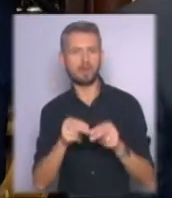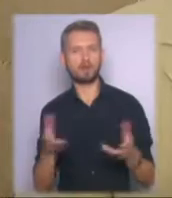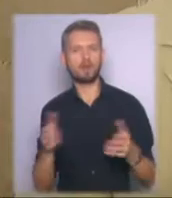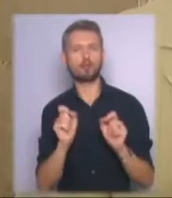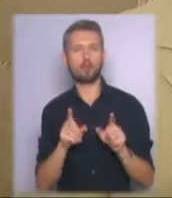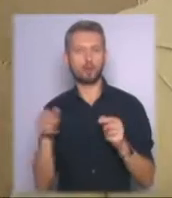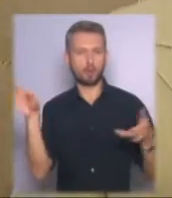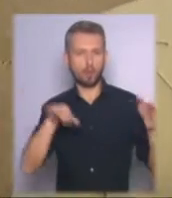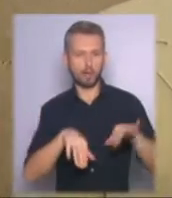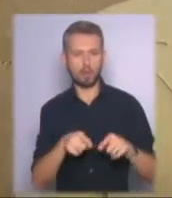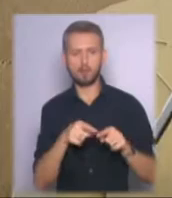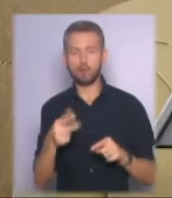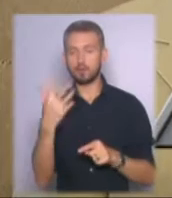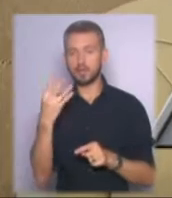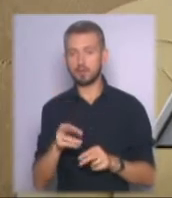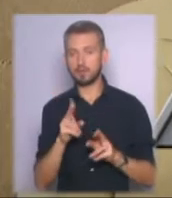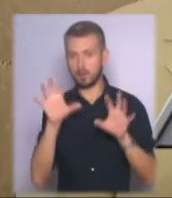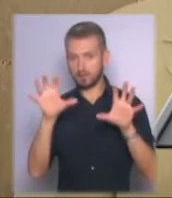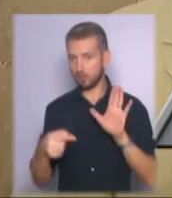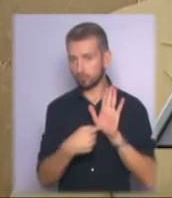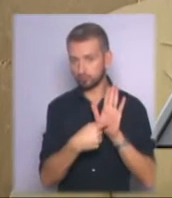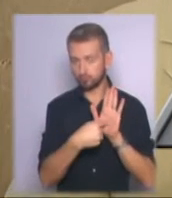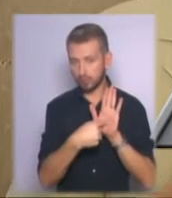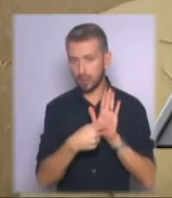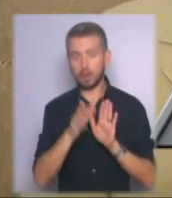гори. Протягом 3 днів, як цей закон встановив, буде